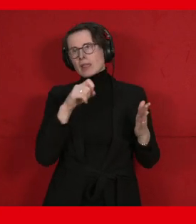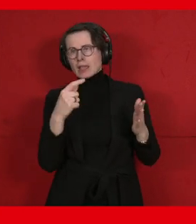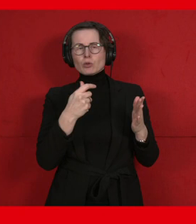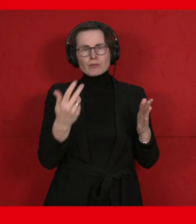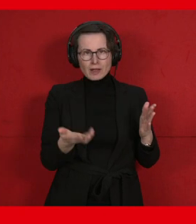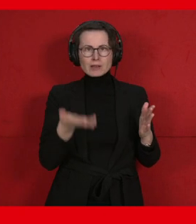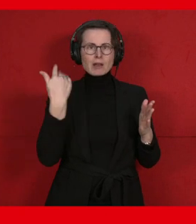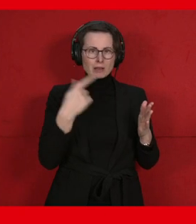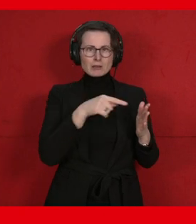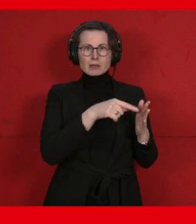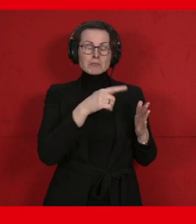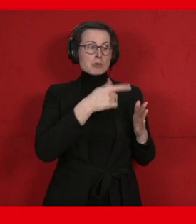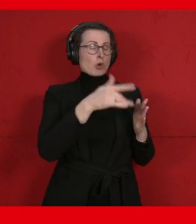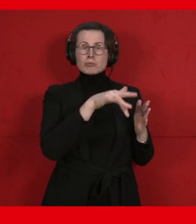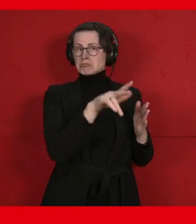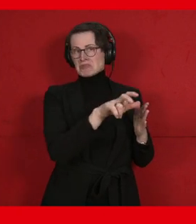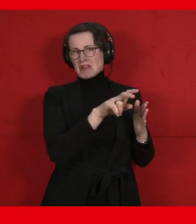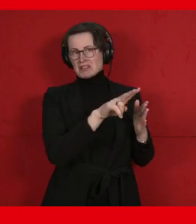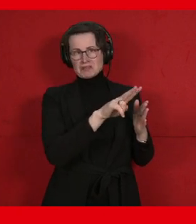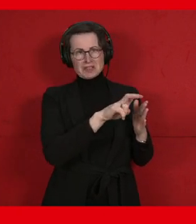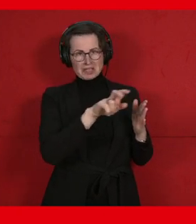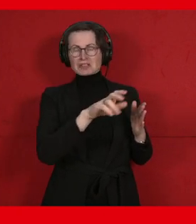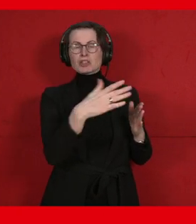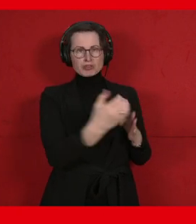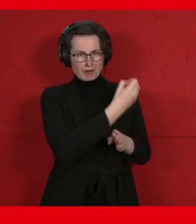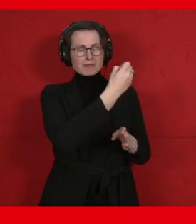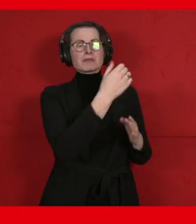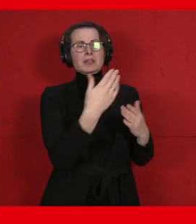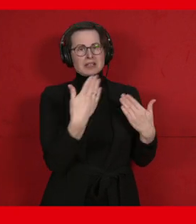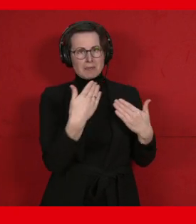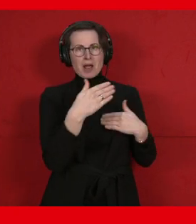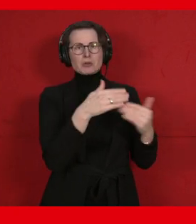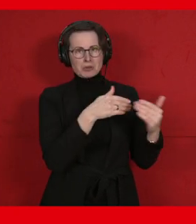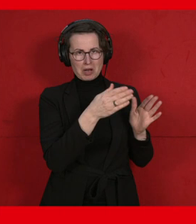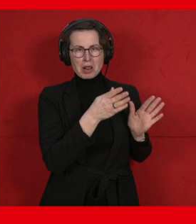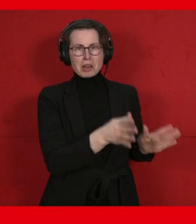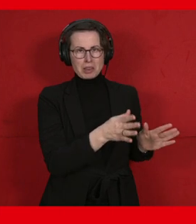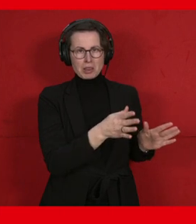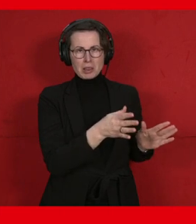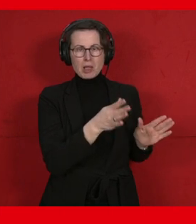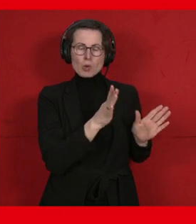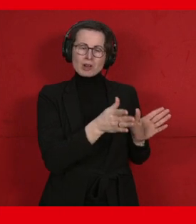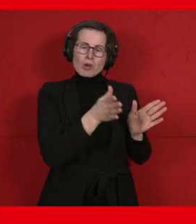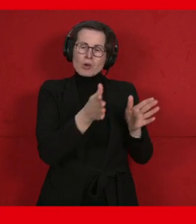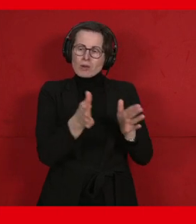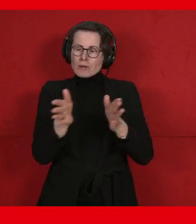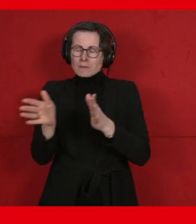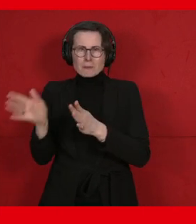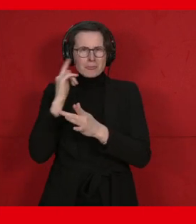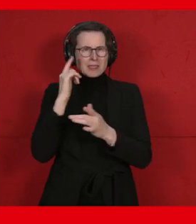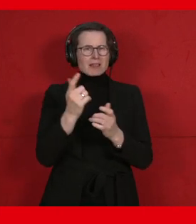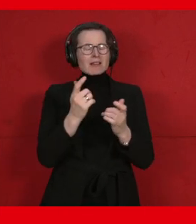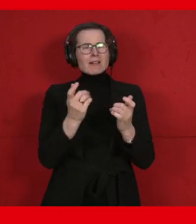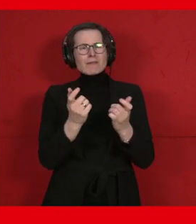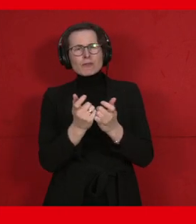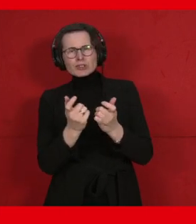nehmen, Mitte der 30er Jahre tatsächlich klimaneutral zu sein. Und insgesamt müssten wir auch aus den fossilen